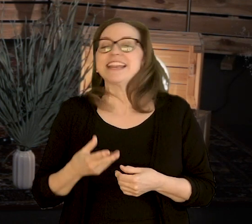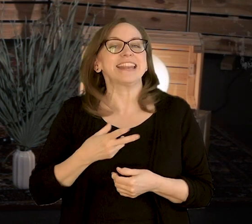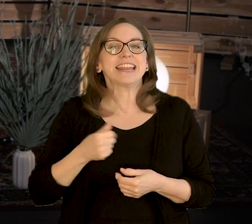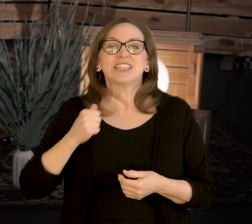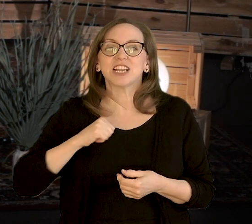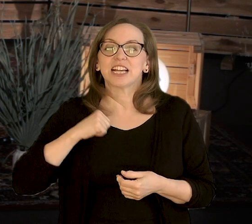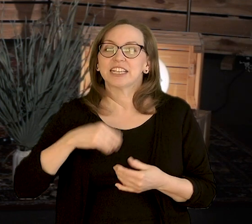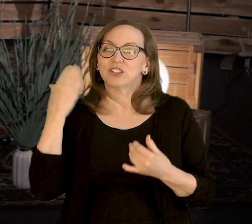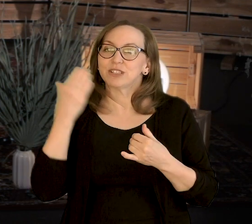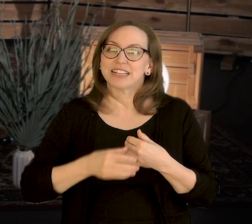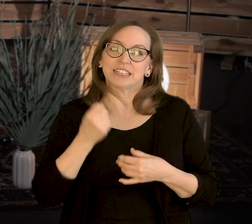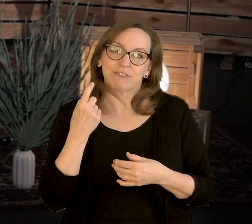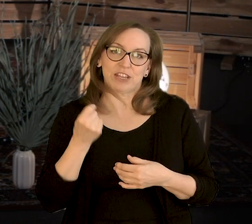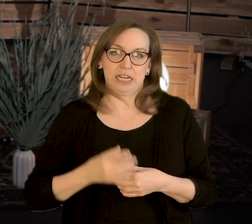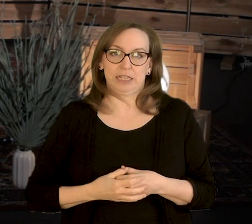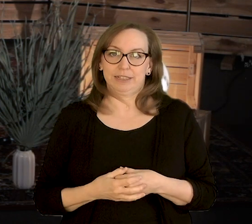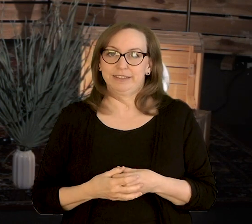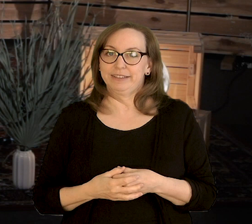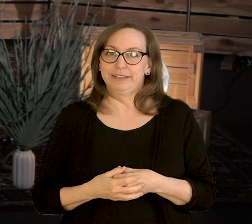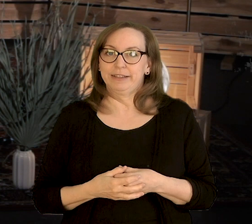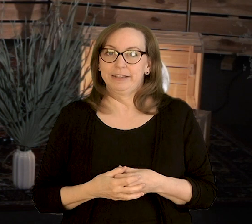czekaj do ostatniej minuty. Nie myśl,